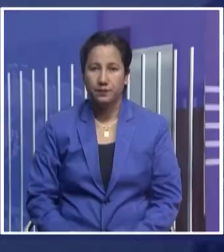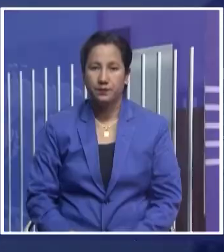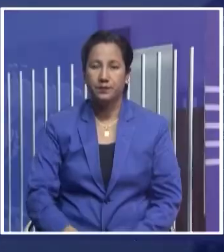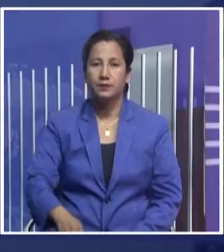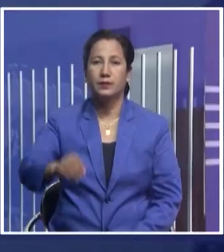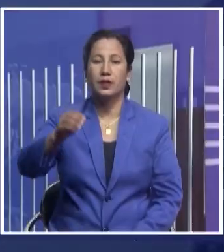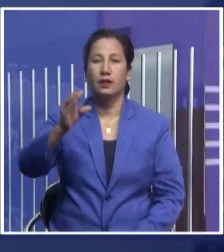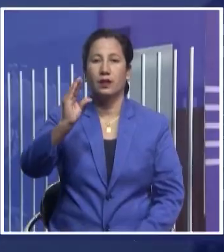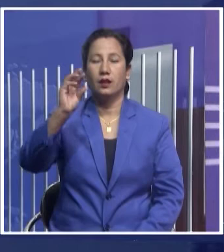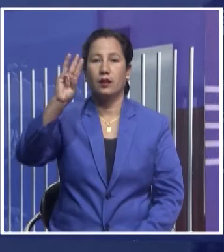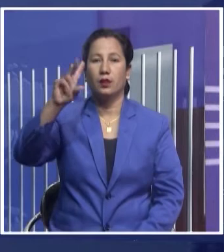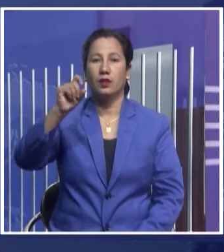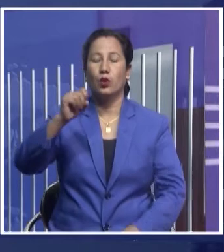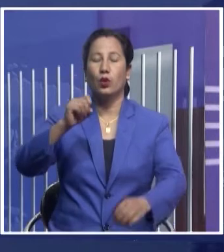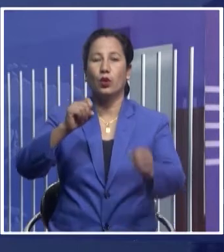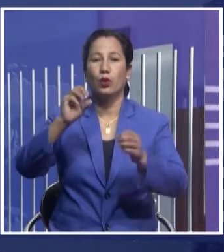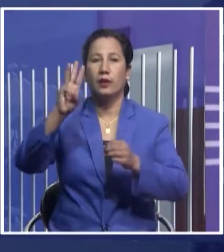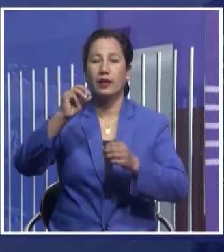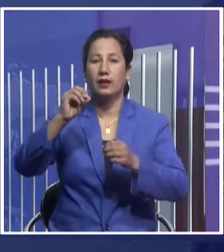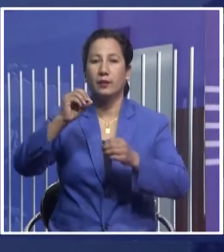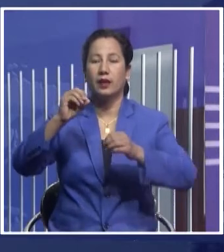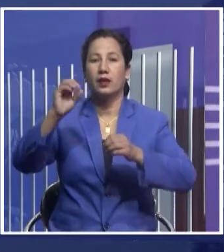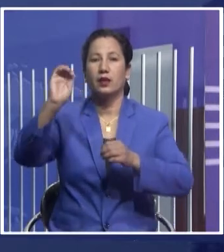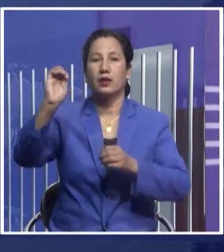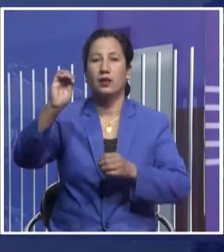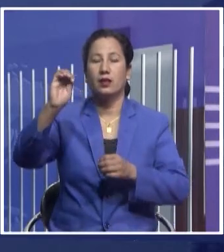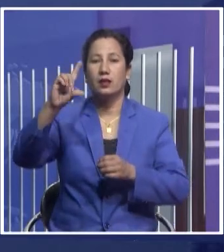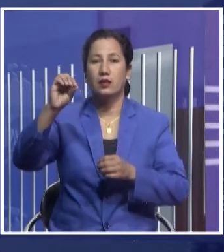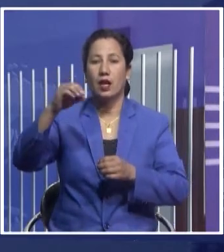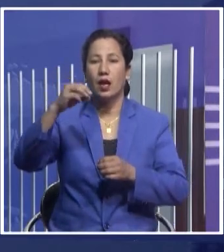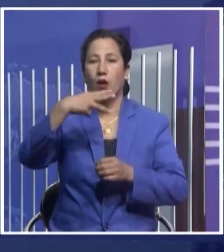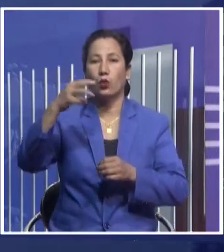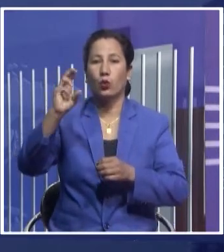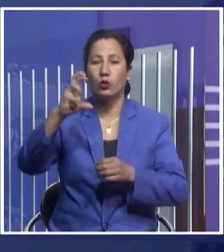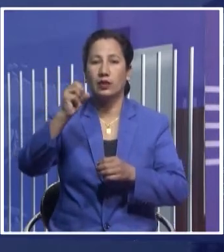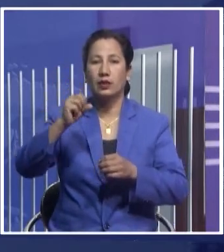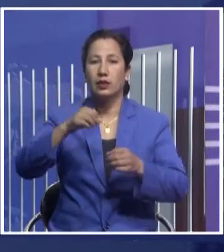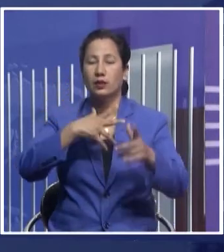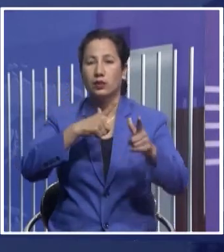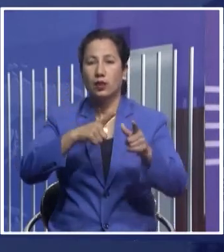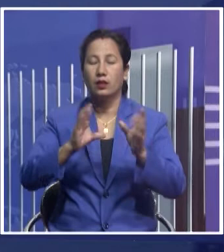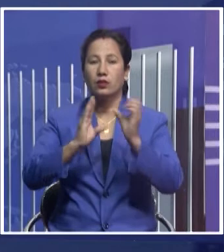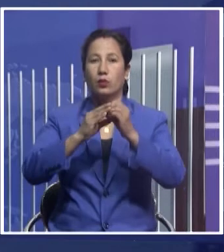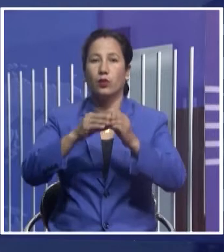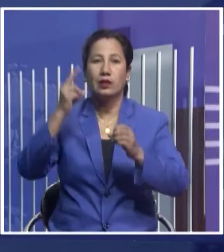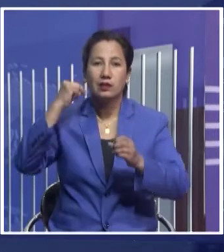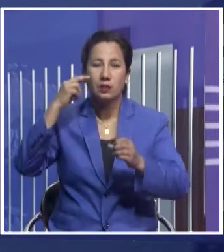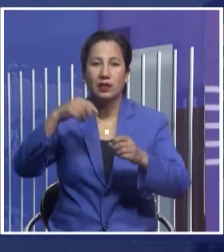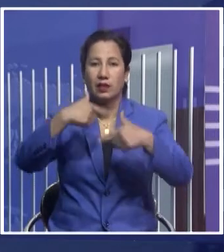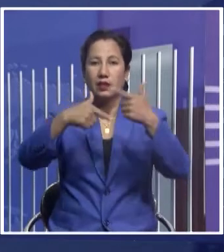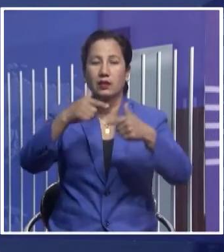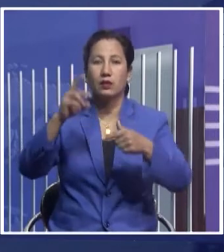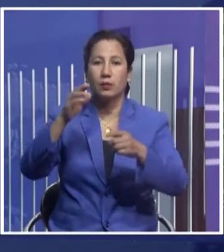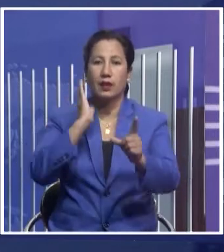यमनको मध्य क्षेत्रीय प्रान्त मारिबमा साउदी अरेबिया नेतृत्वको सैन्य समूहले गत शनिबारदेखि निरन्तर रूपमा